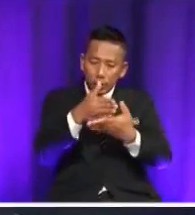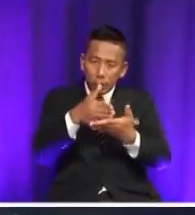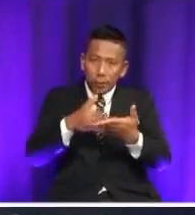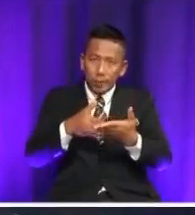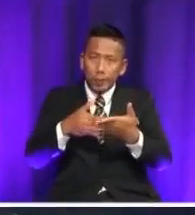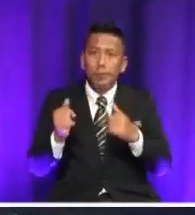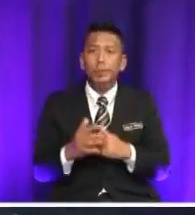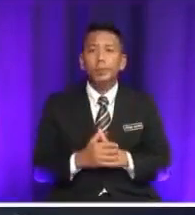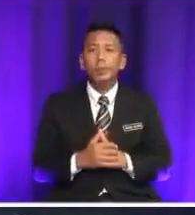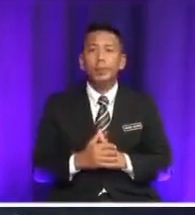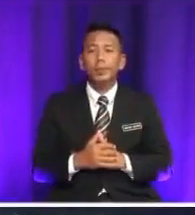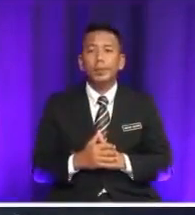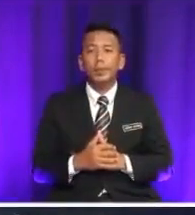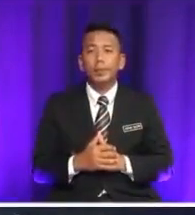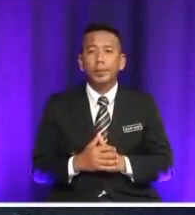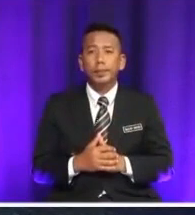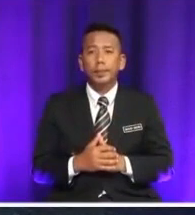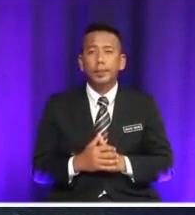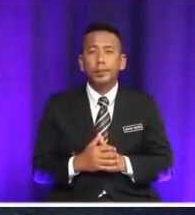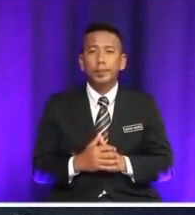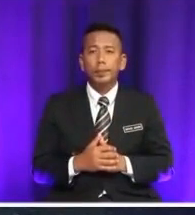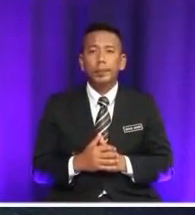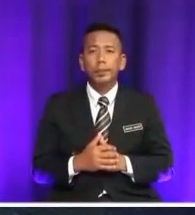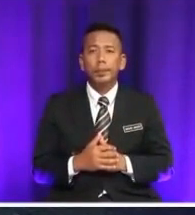sambil mesin ukuran